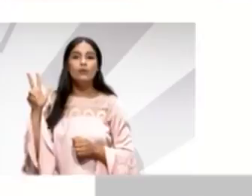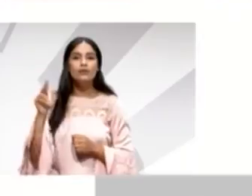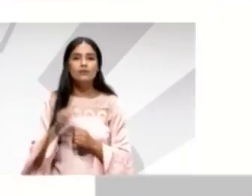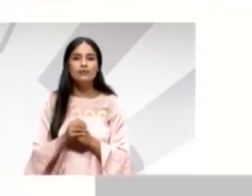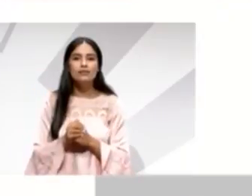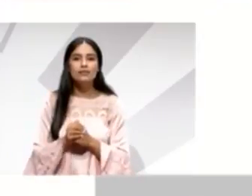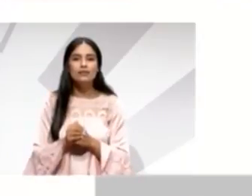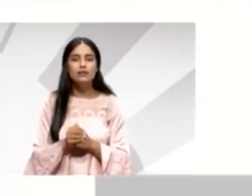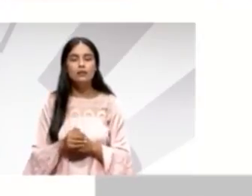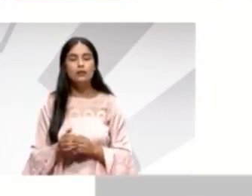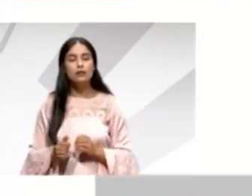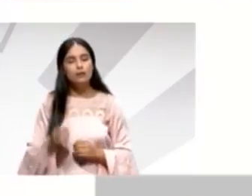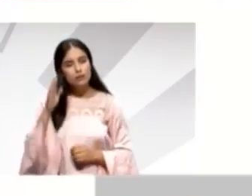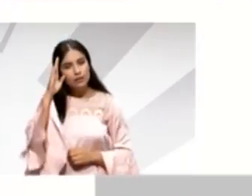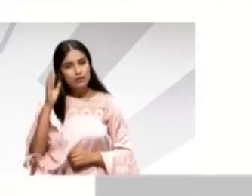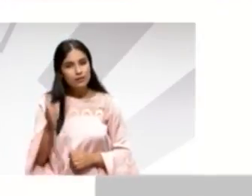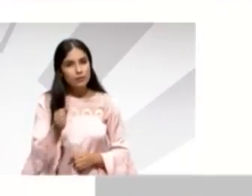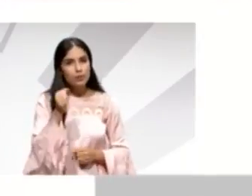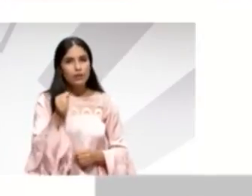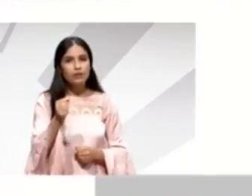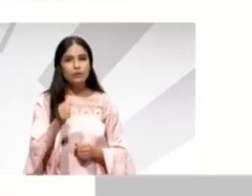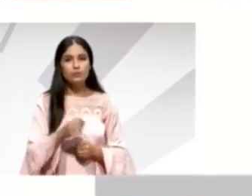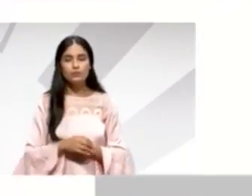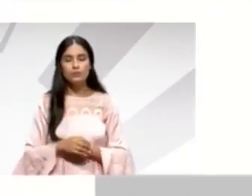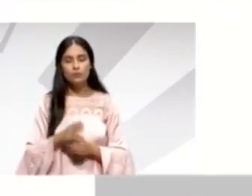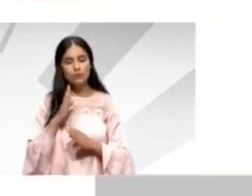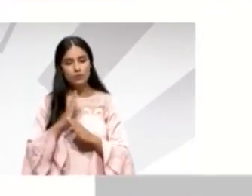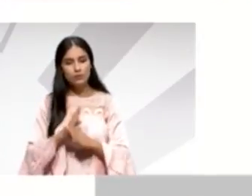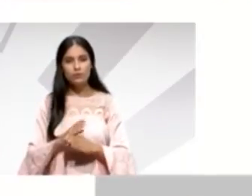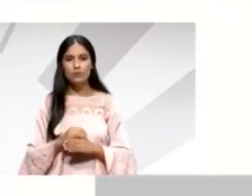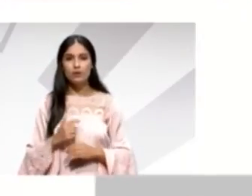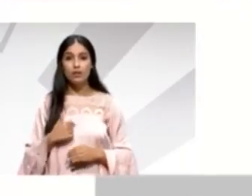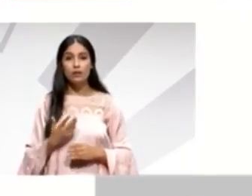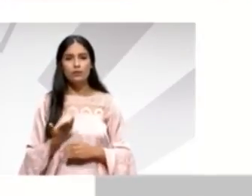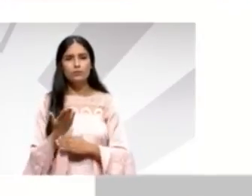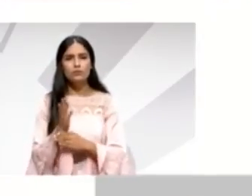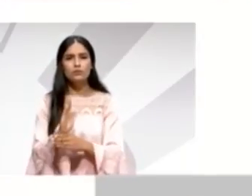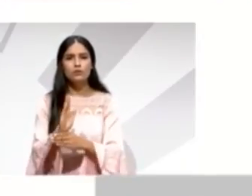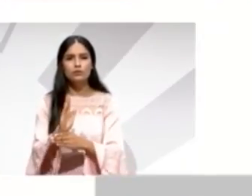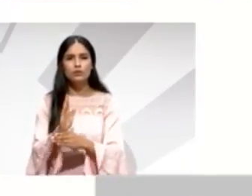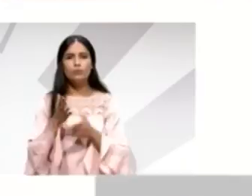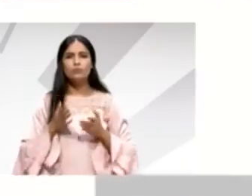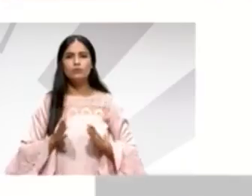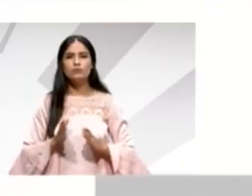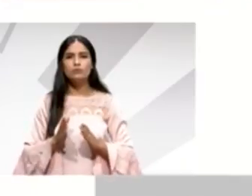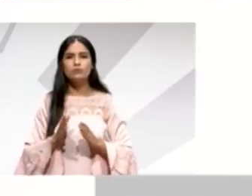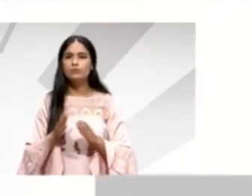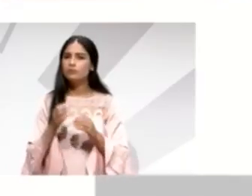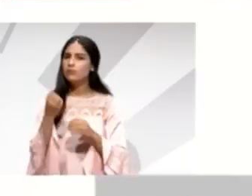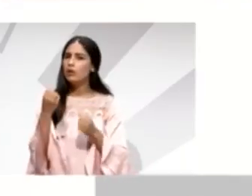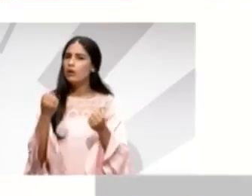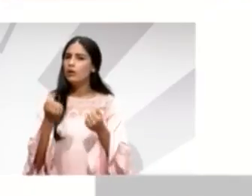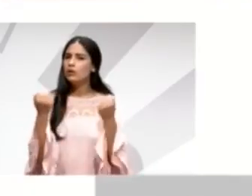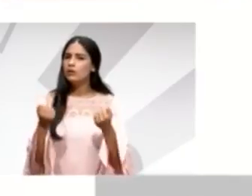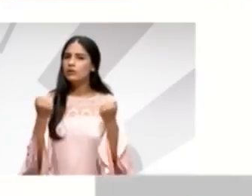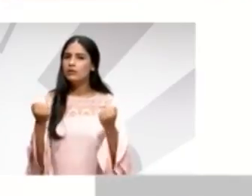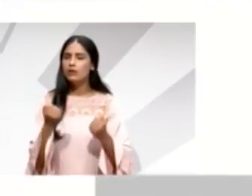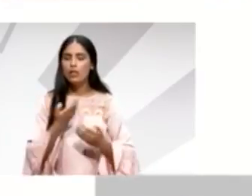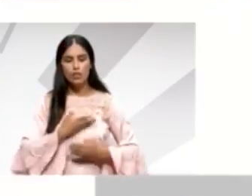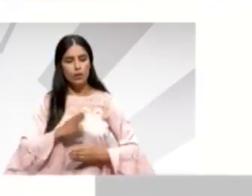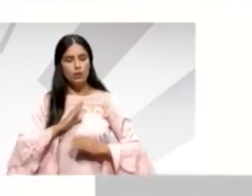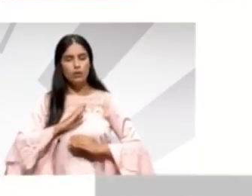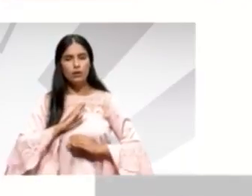السلام عليكم كل التحيه والتقدير احنا مترشح باسم حركه تحت شعار الثقه في بلادنا والمستقبل لاولادنا